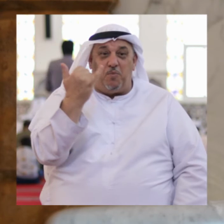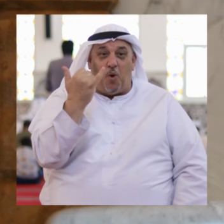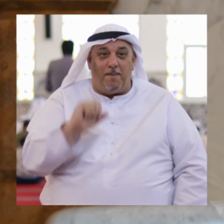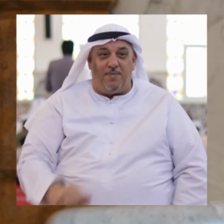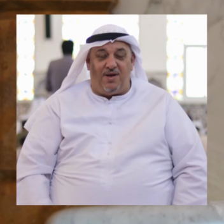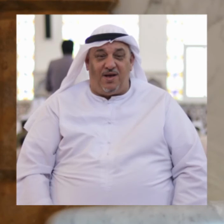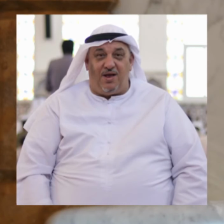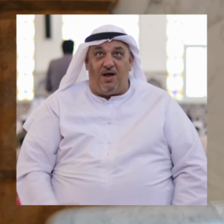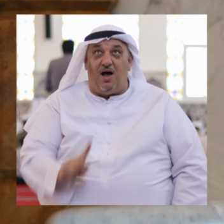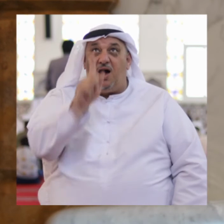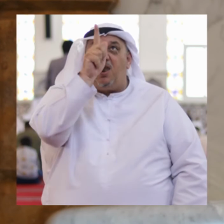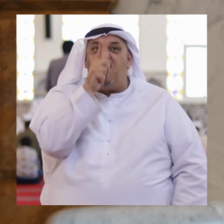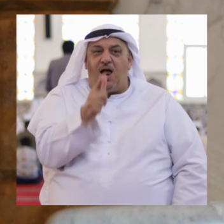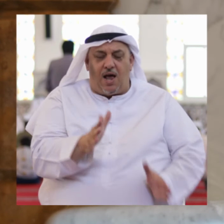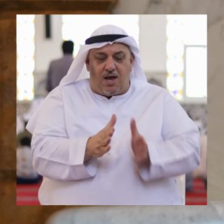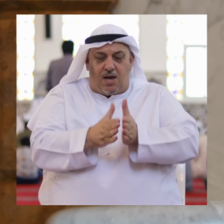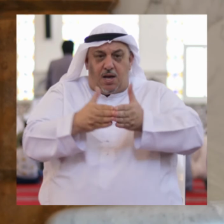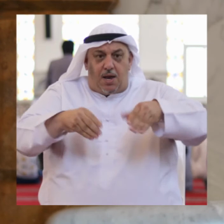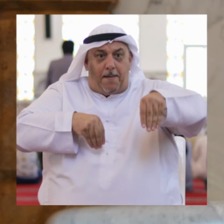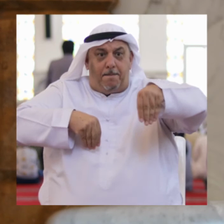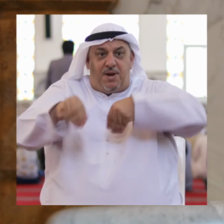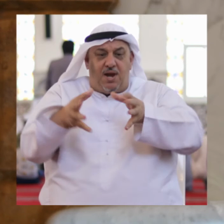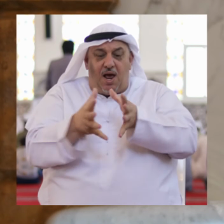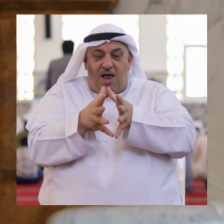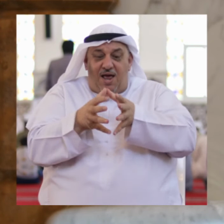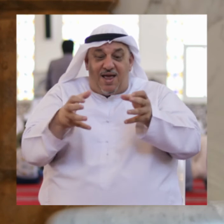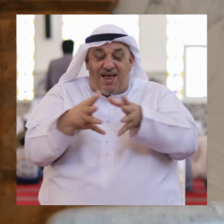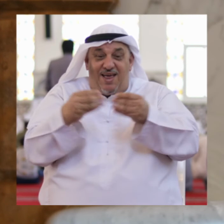قال ربنا عز وجل